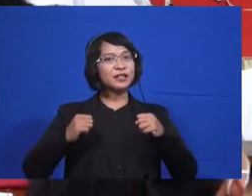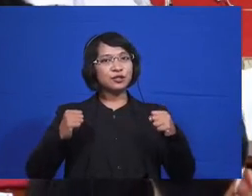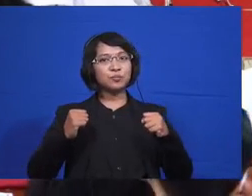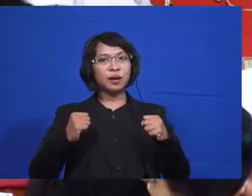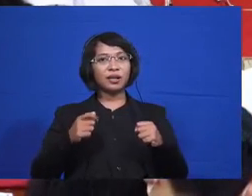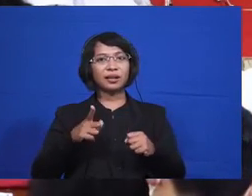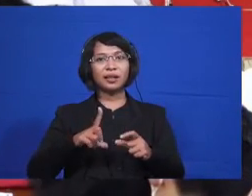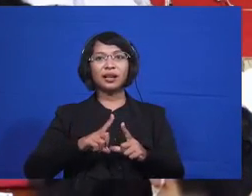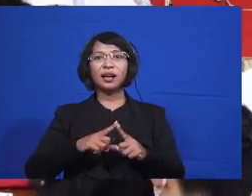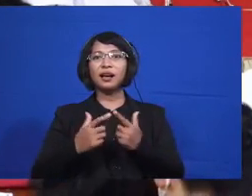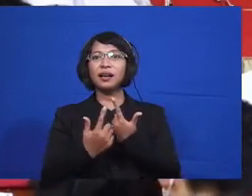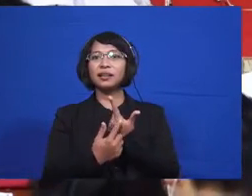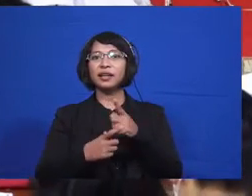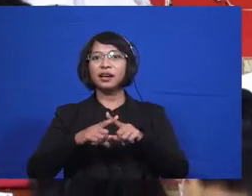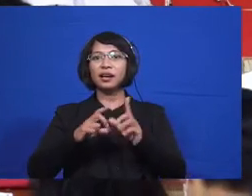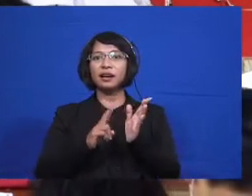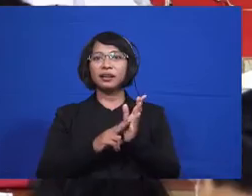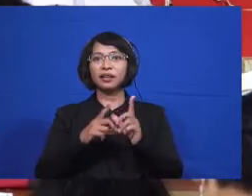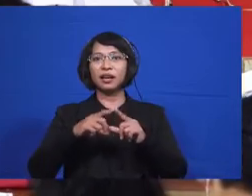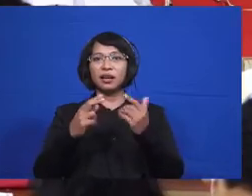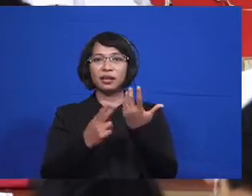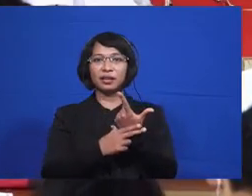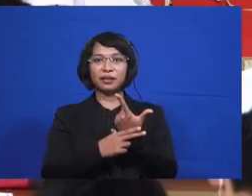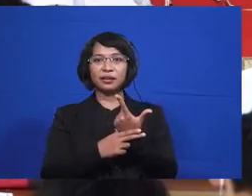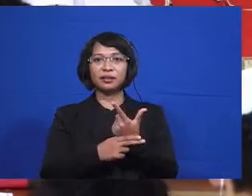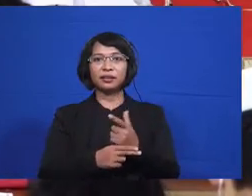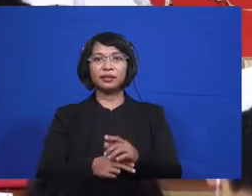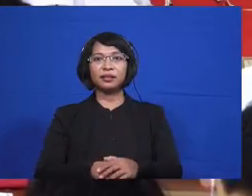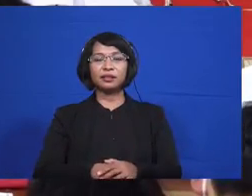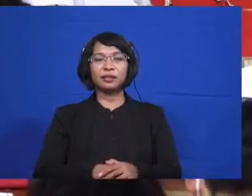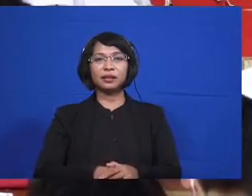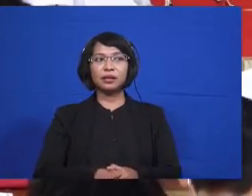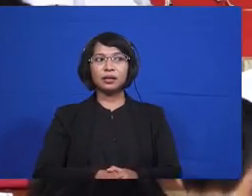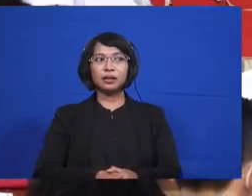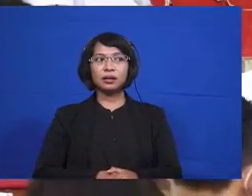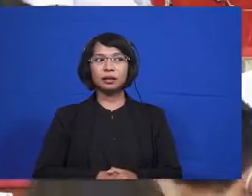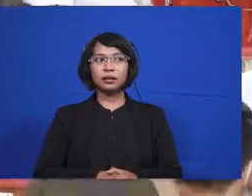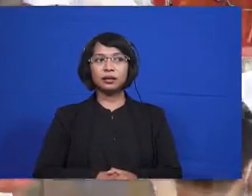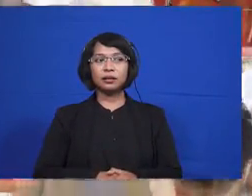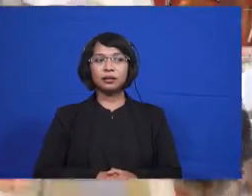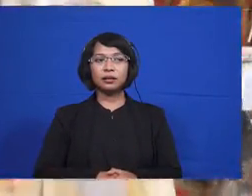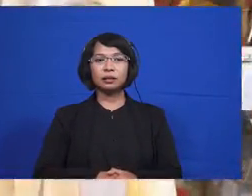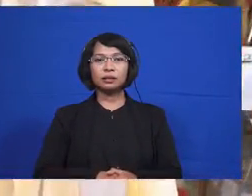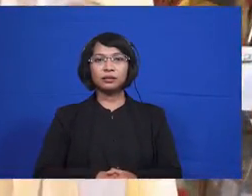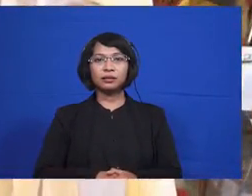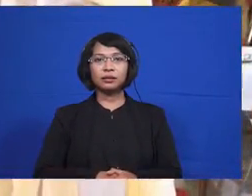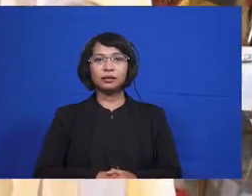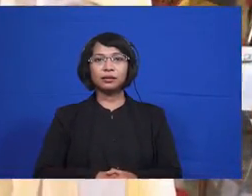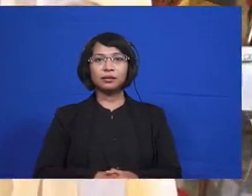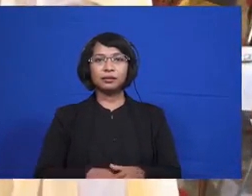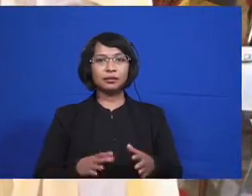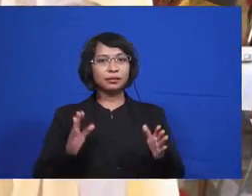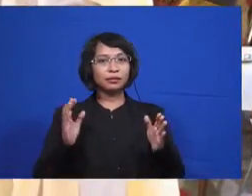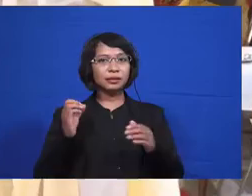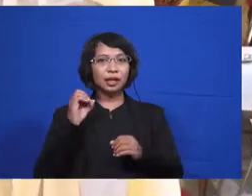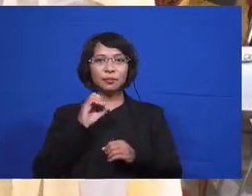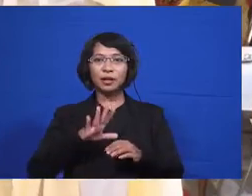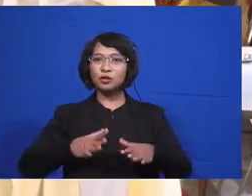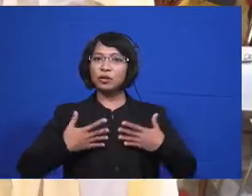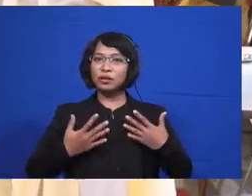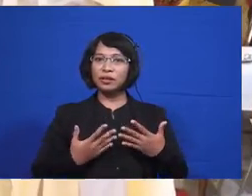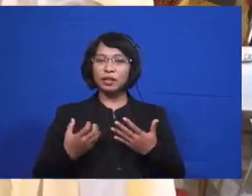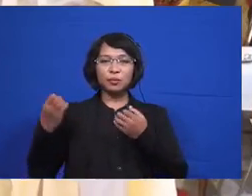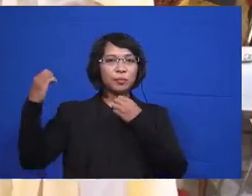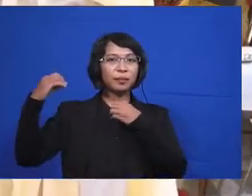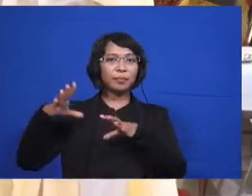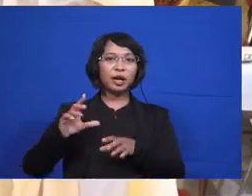dan kerasulannya, semoga bisa menjadi perpanjangan tangan kasih-Mu, mewartakan kabar sukacita, dan berbagi berkah